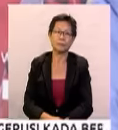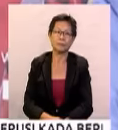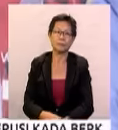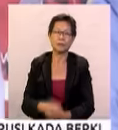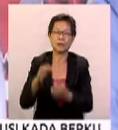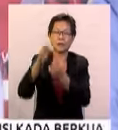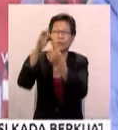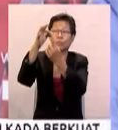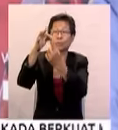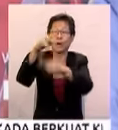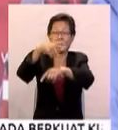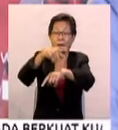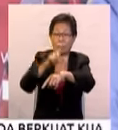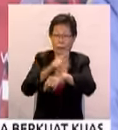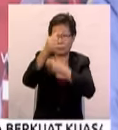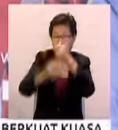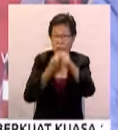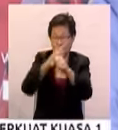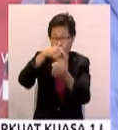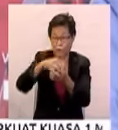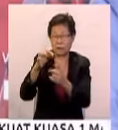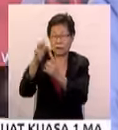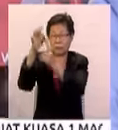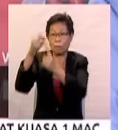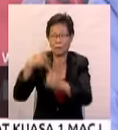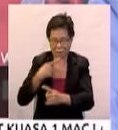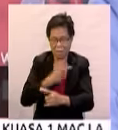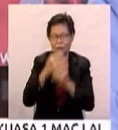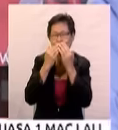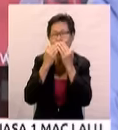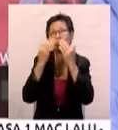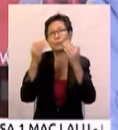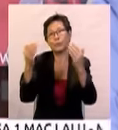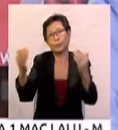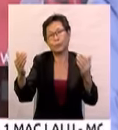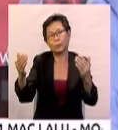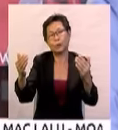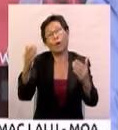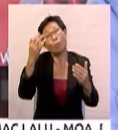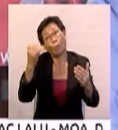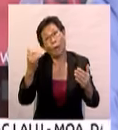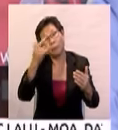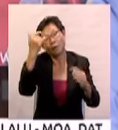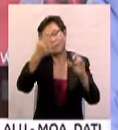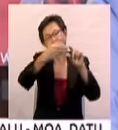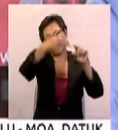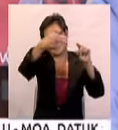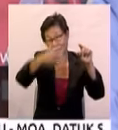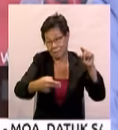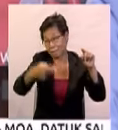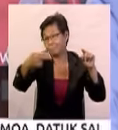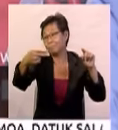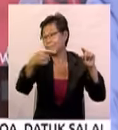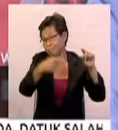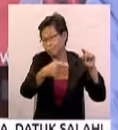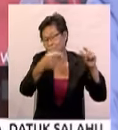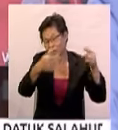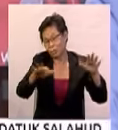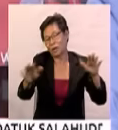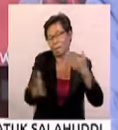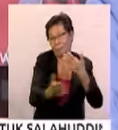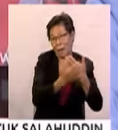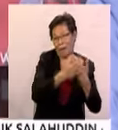Keistimewaan Letua tahun ini, kita bersyukur sebab Genting Highlands telah